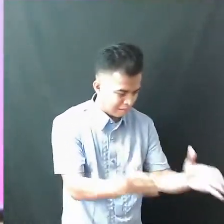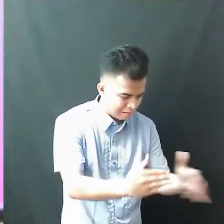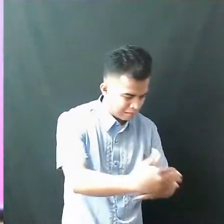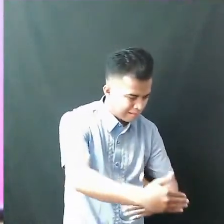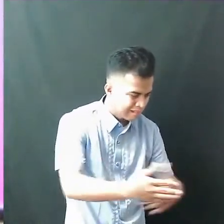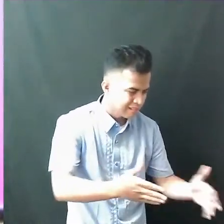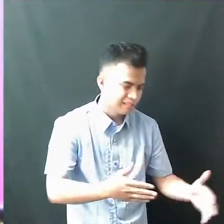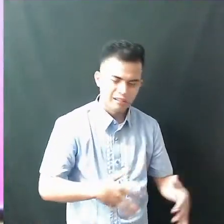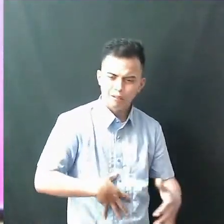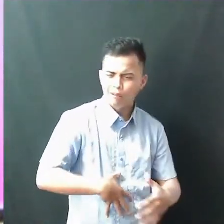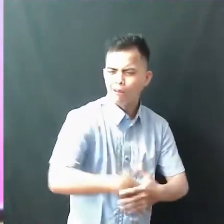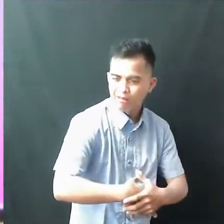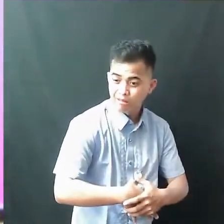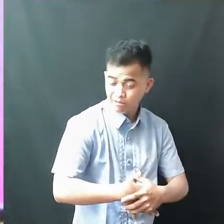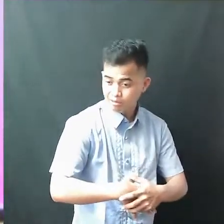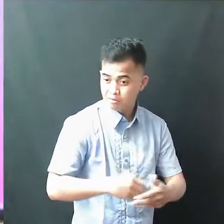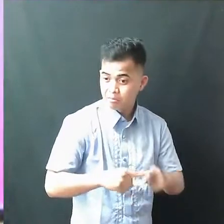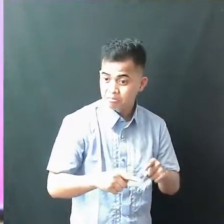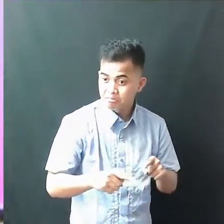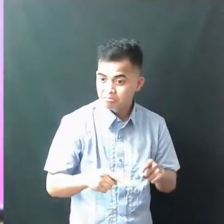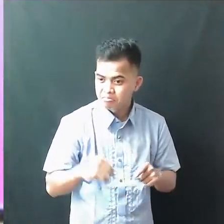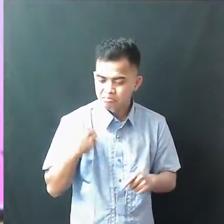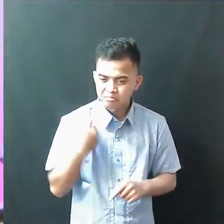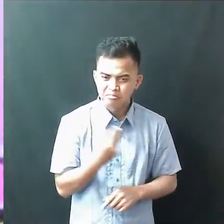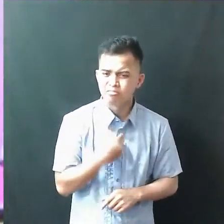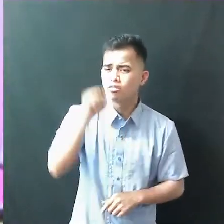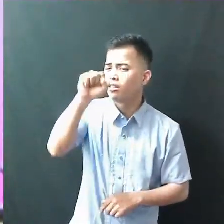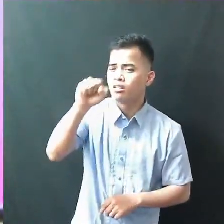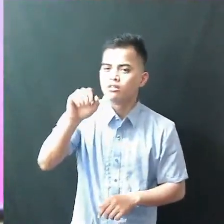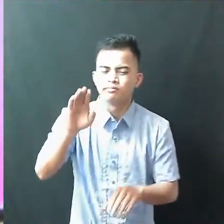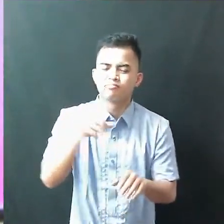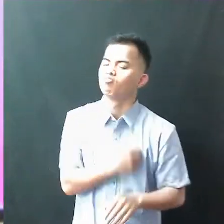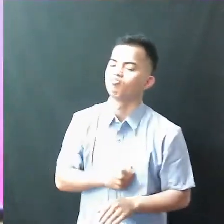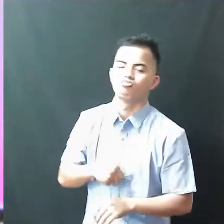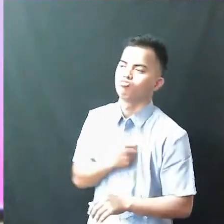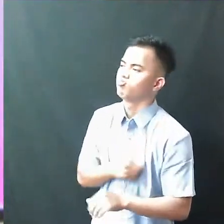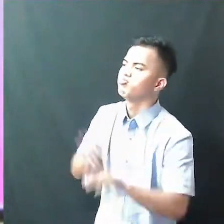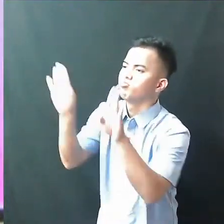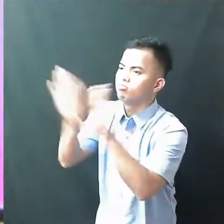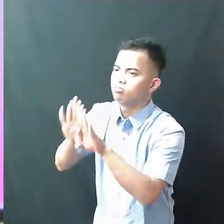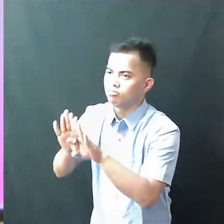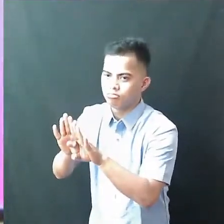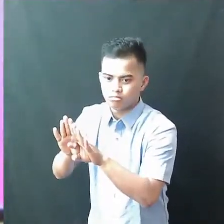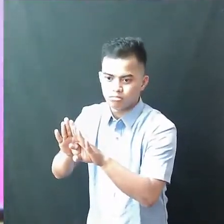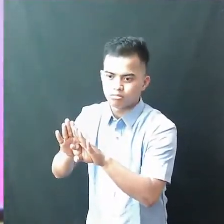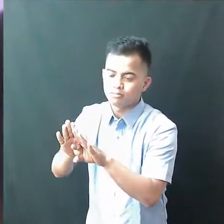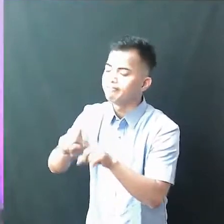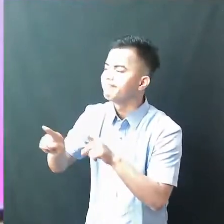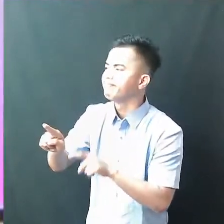No, it's not. But they arrived there and they said, sorry sir, walay bakante. Pero pwede